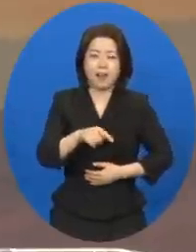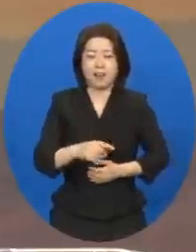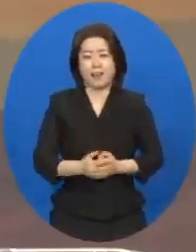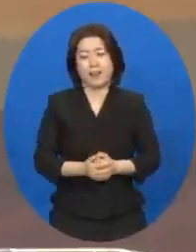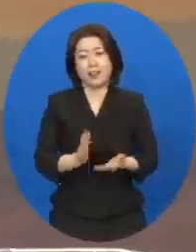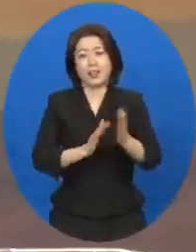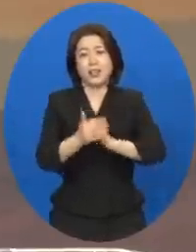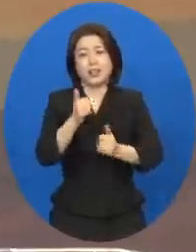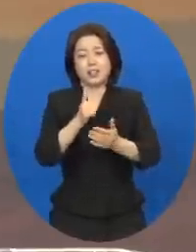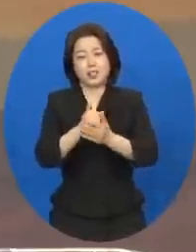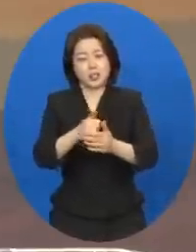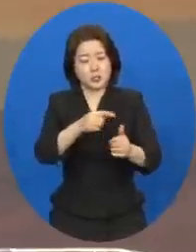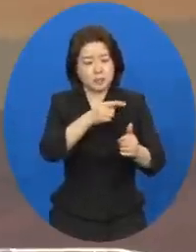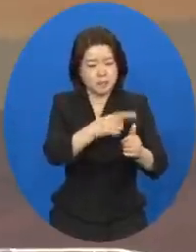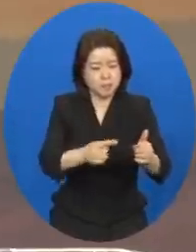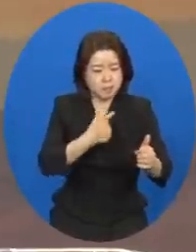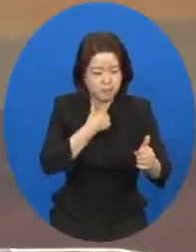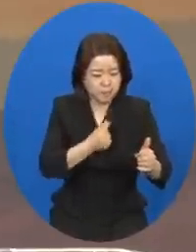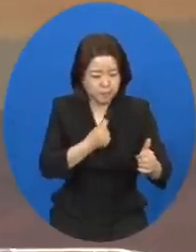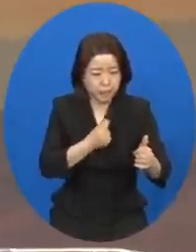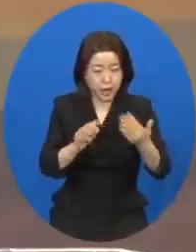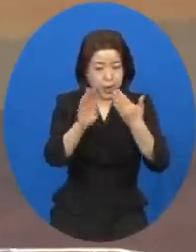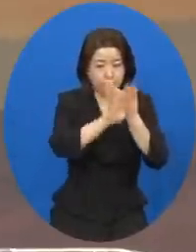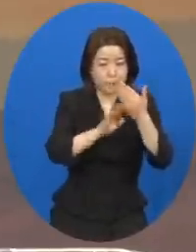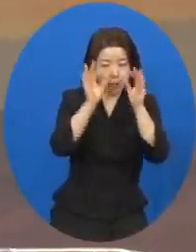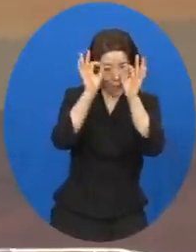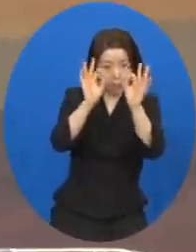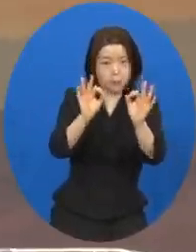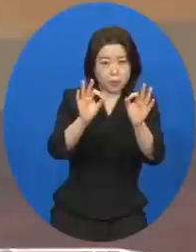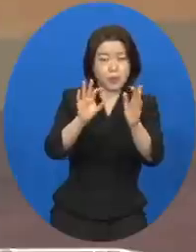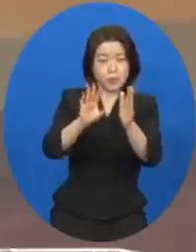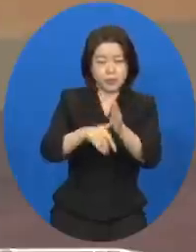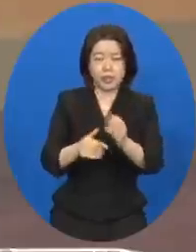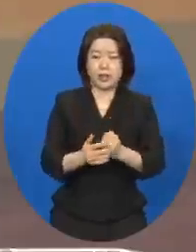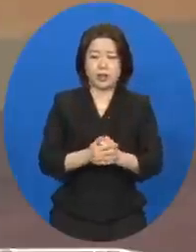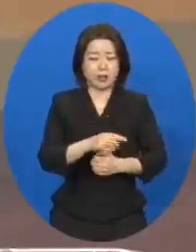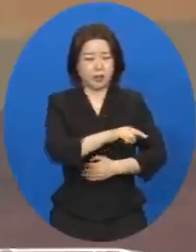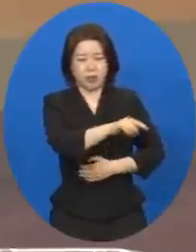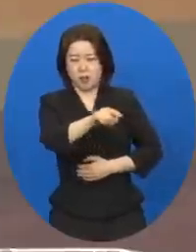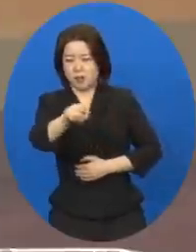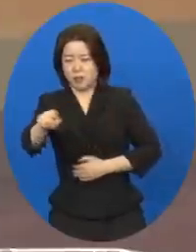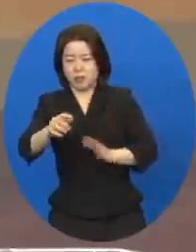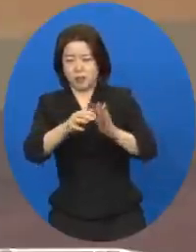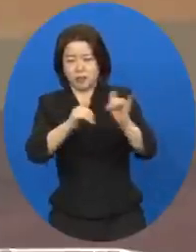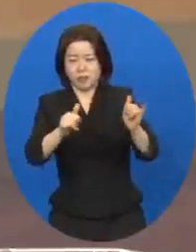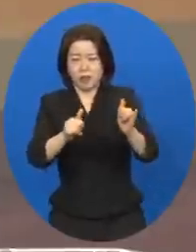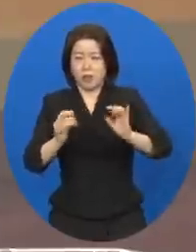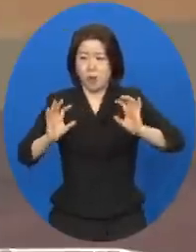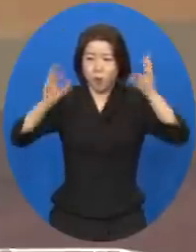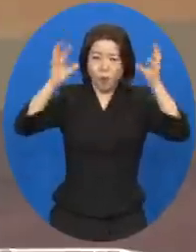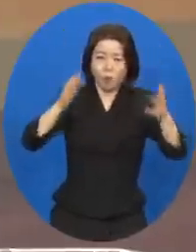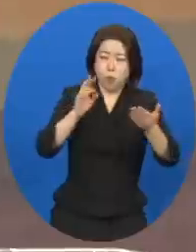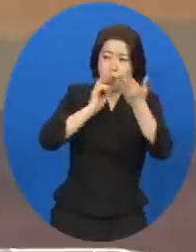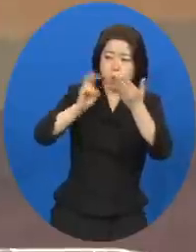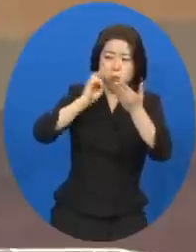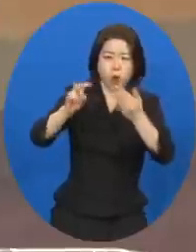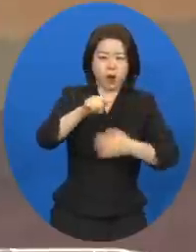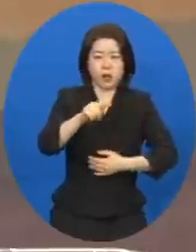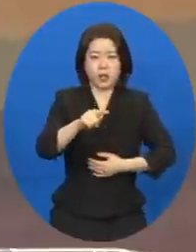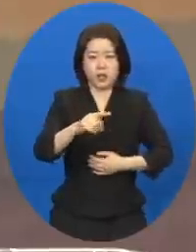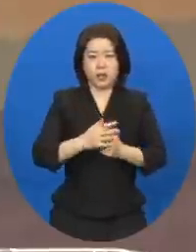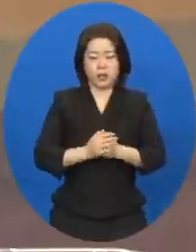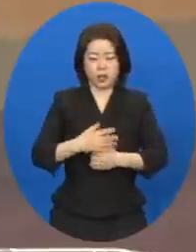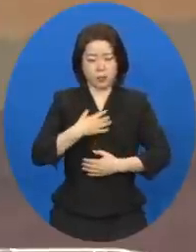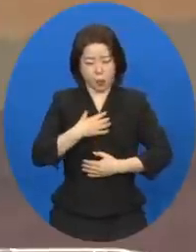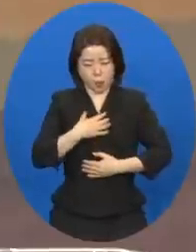예수님을 죽이려 했던 바리새인들이 보기에는 그 사람들의 환호성과 찬송이 굉장히 불경스럽게